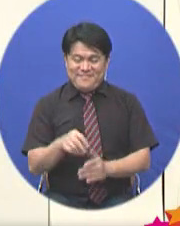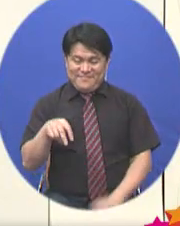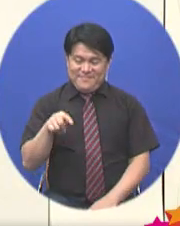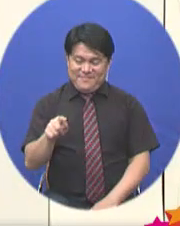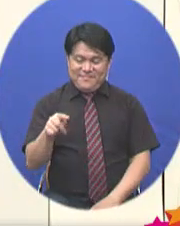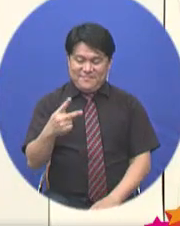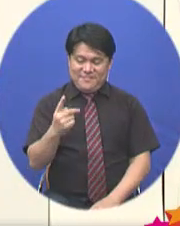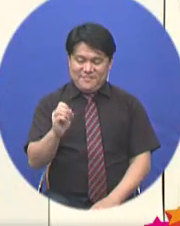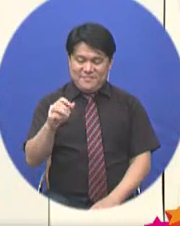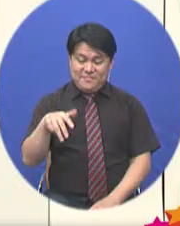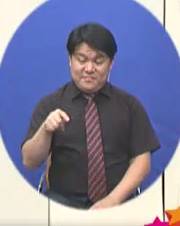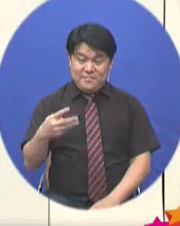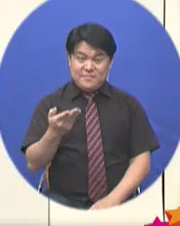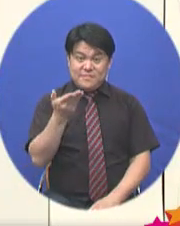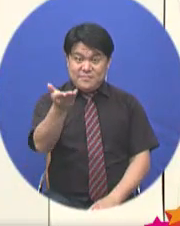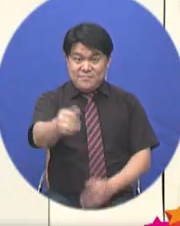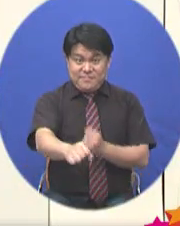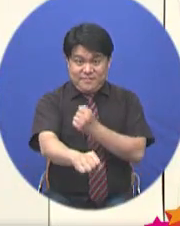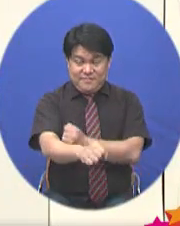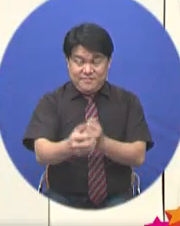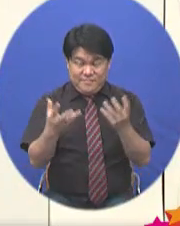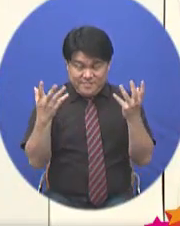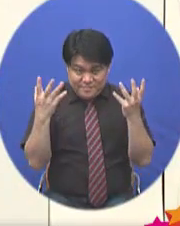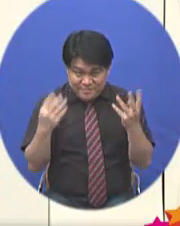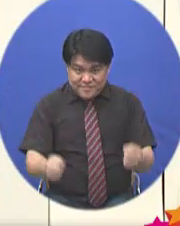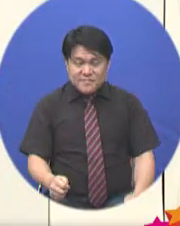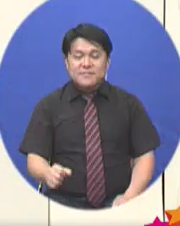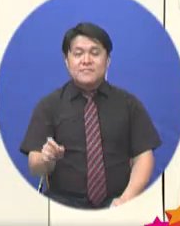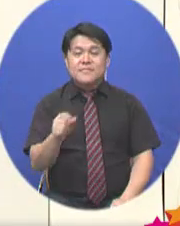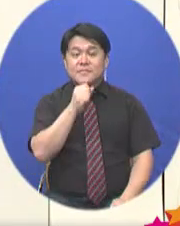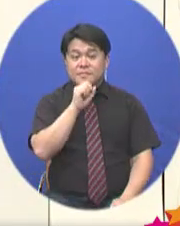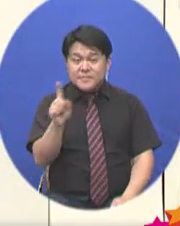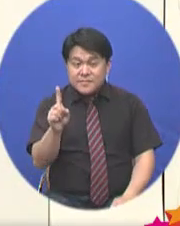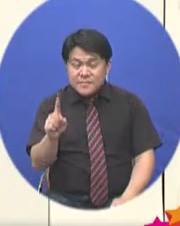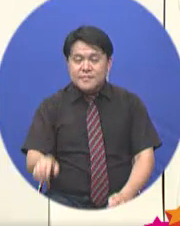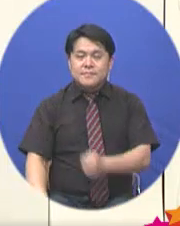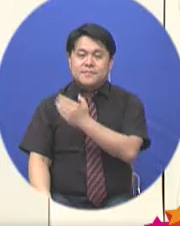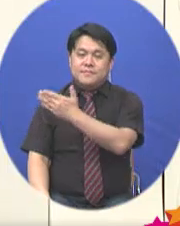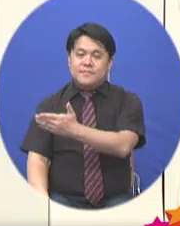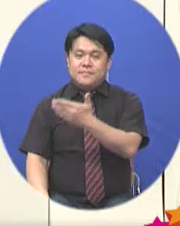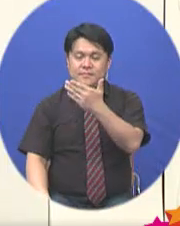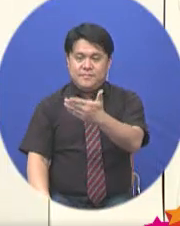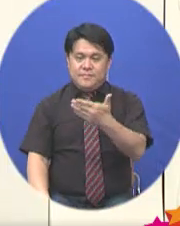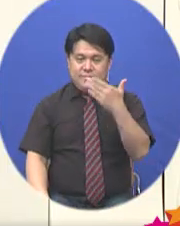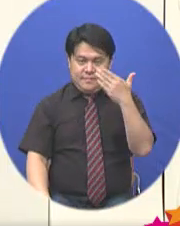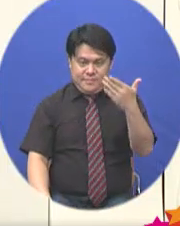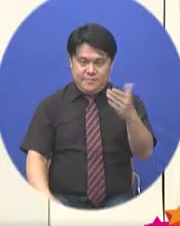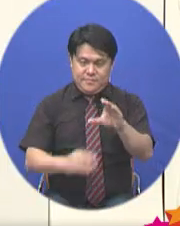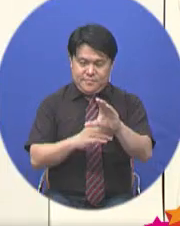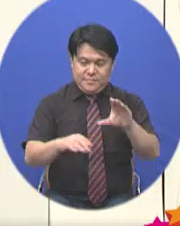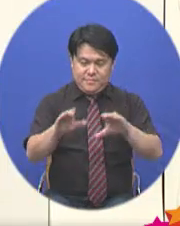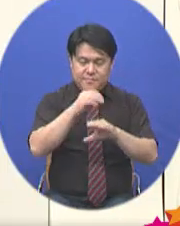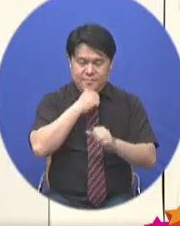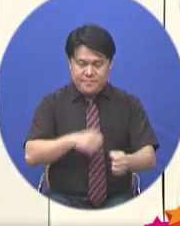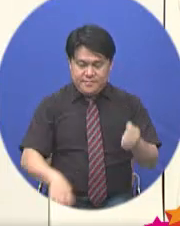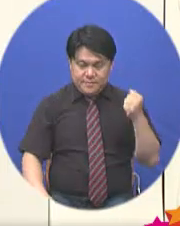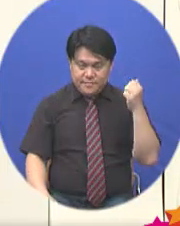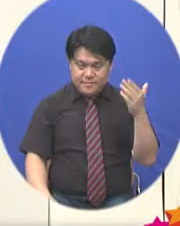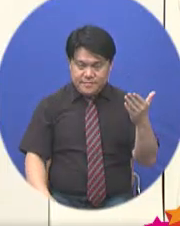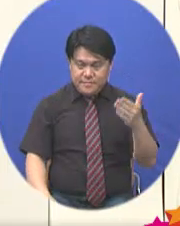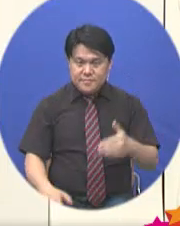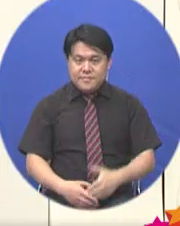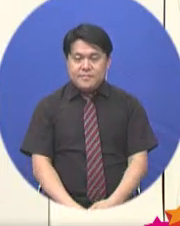서동철님 수고하셨습니다. 예. 점수 함께 보겠습니다. 점수입니다. 9점, 9점, 9점. 보너스